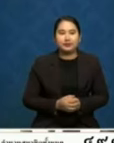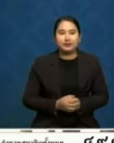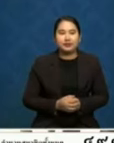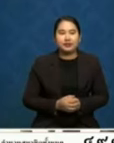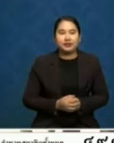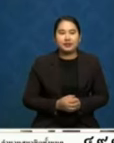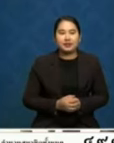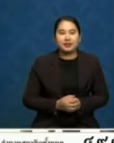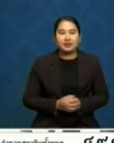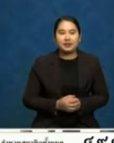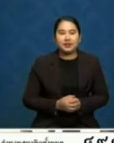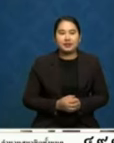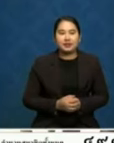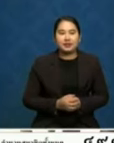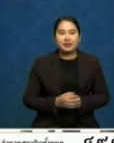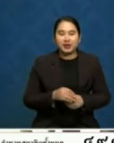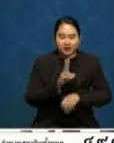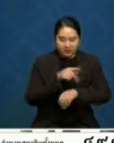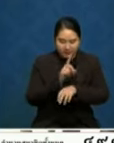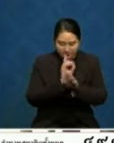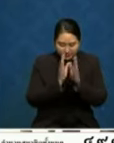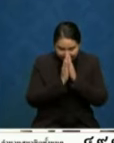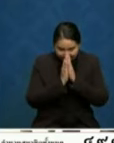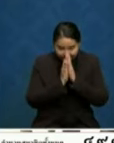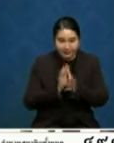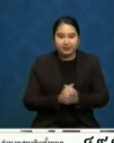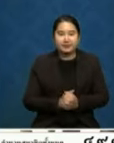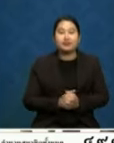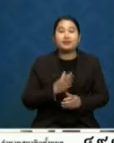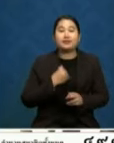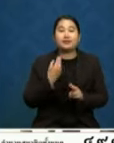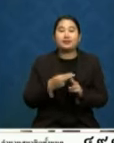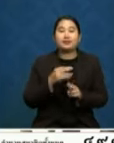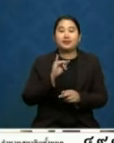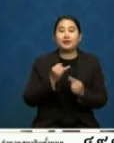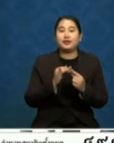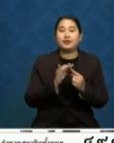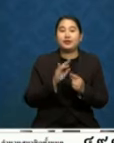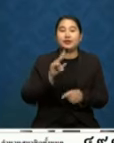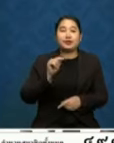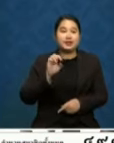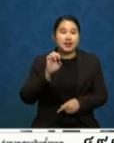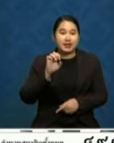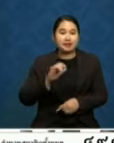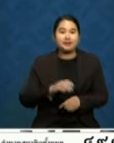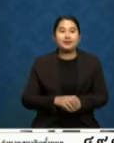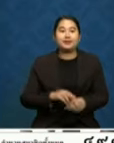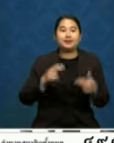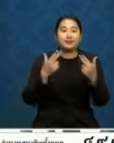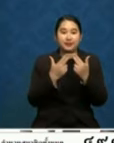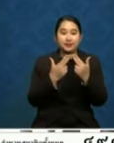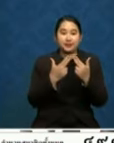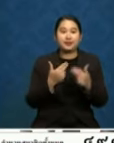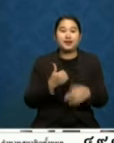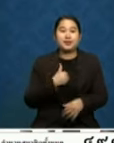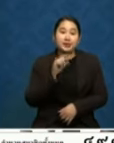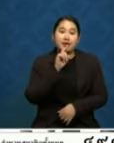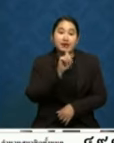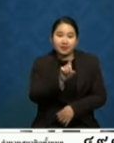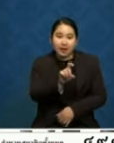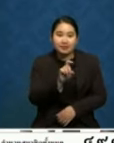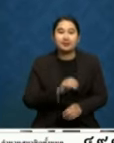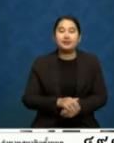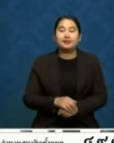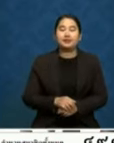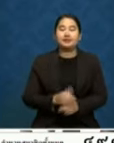กราบเรียนท่านประธานที่เคารพครับกระผมจุติกระเริกพรรครวมไทยสร้างชาติขออนุญาตซักคำถามซักประ